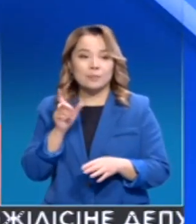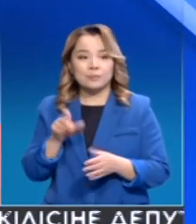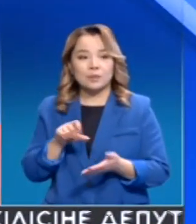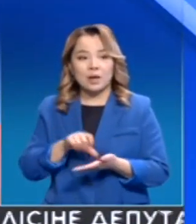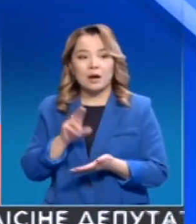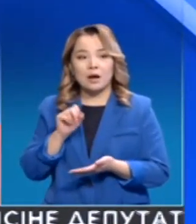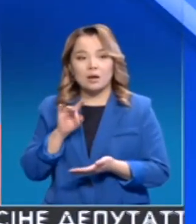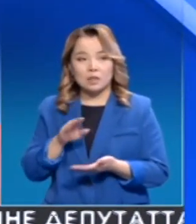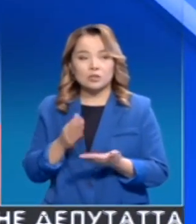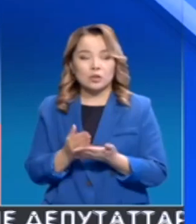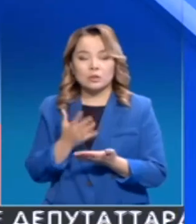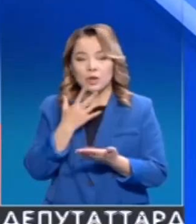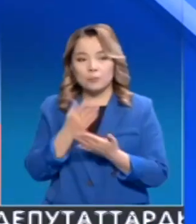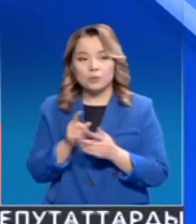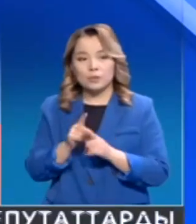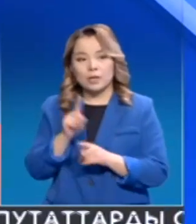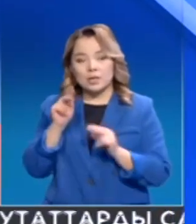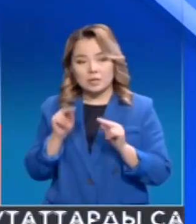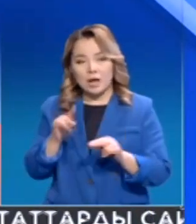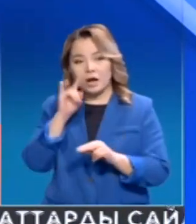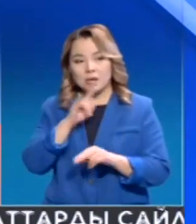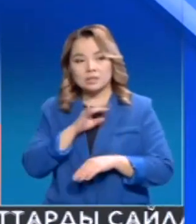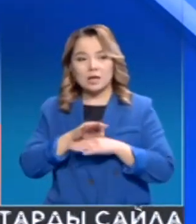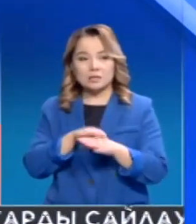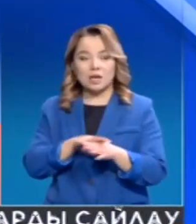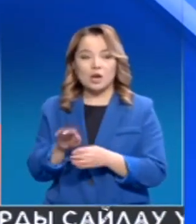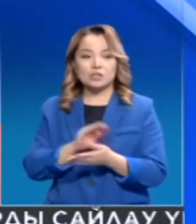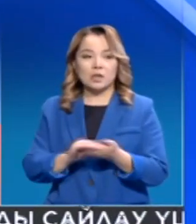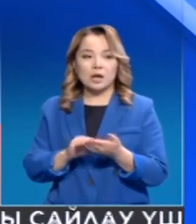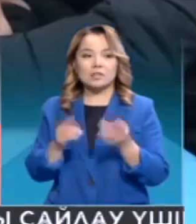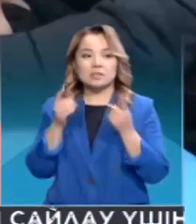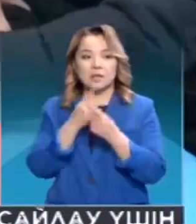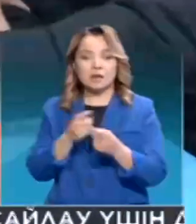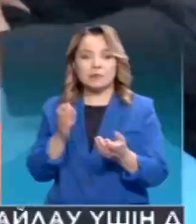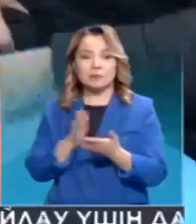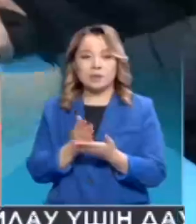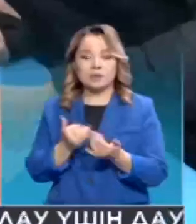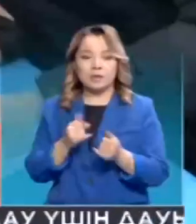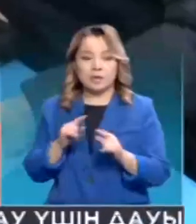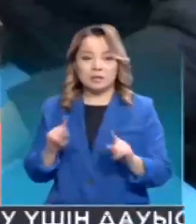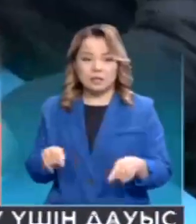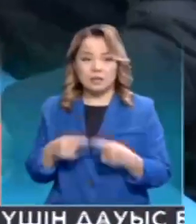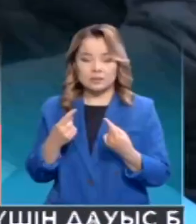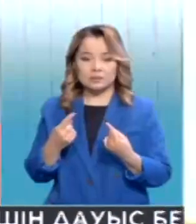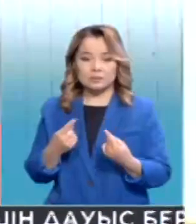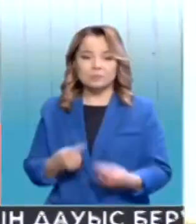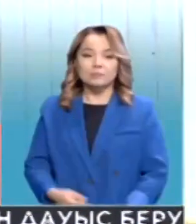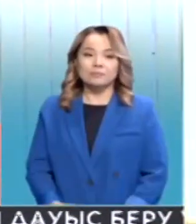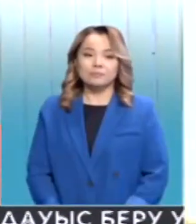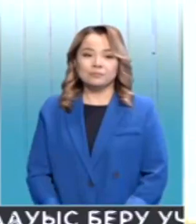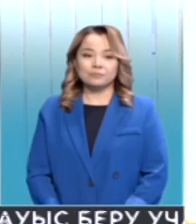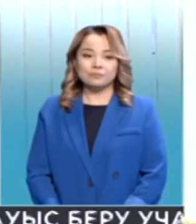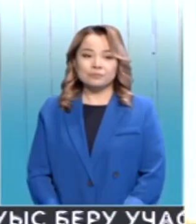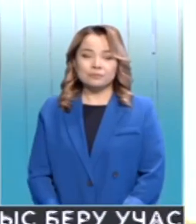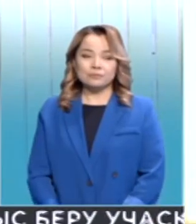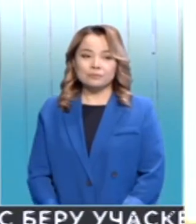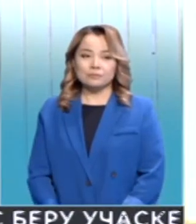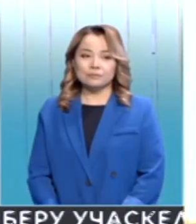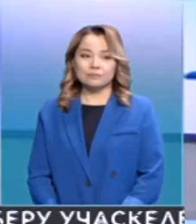Ламашариф «Жаңара бер, әділетті Қазақстан» деген жазба жариялаған. Ғабит Бөкенбай, Бауыржан Бүрлібаев, ұлттық